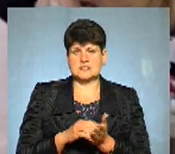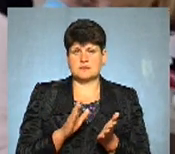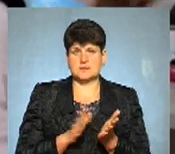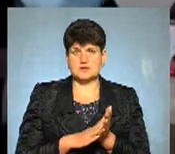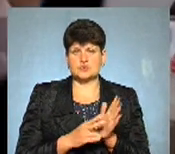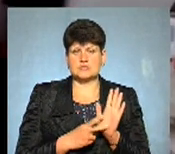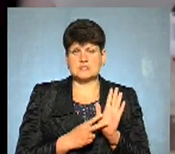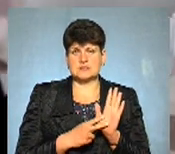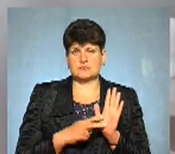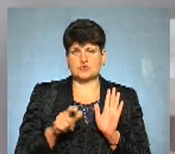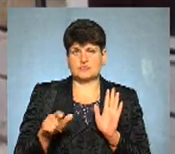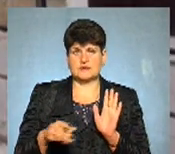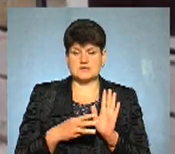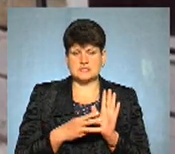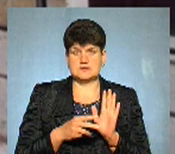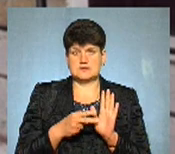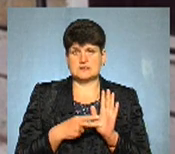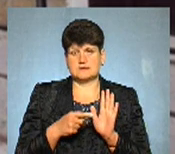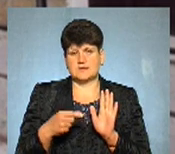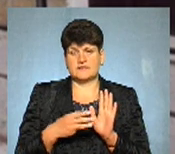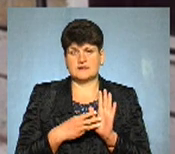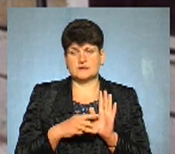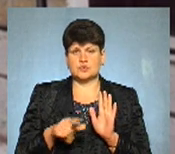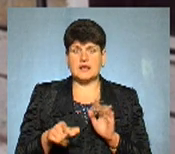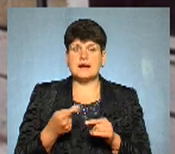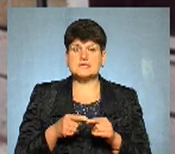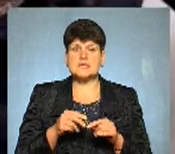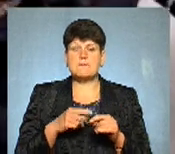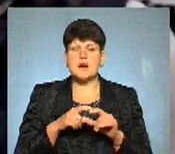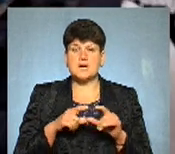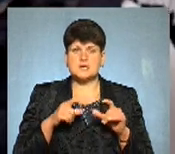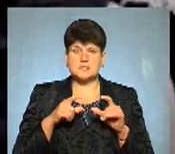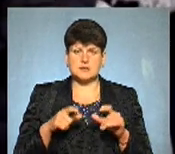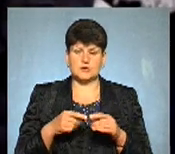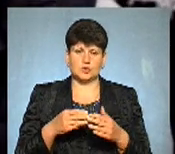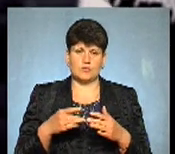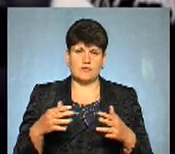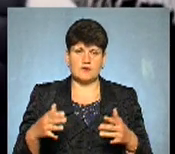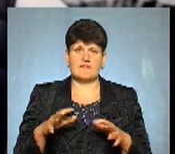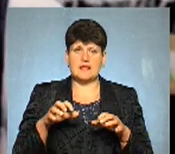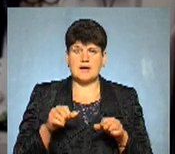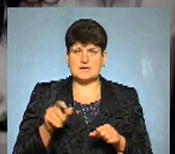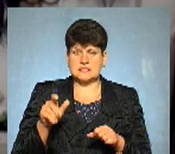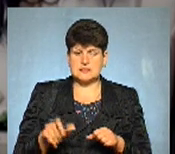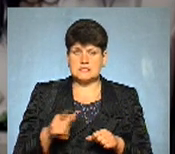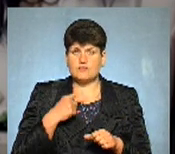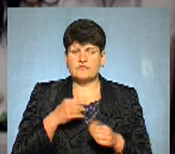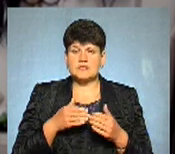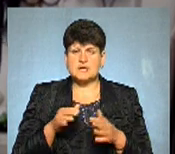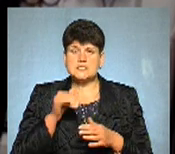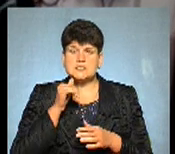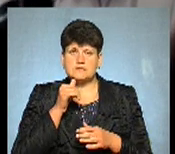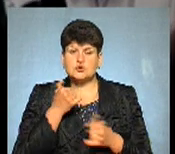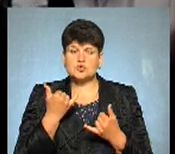чоловік 7-8. А це магазин непродовольчих товарів. Власниця Світлана Лемега каже, відкриється завтра.